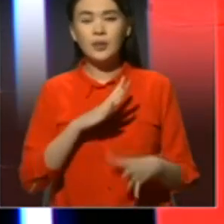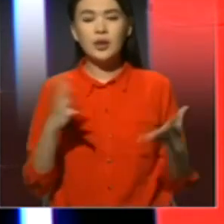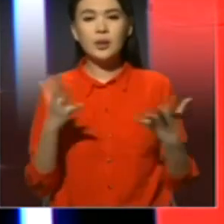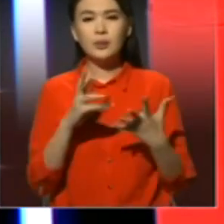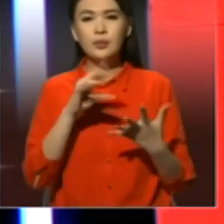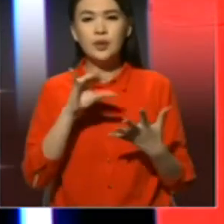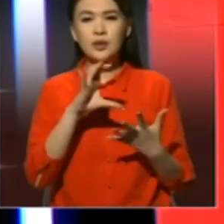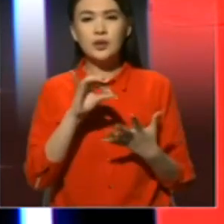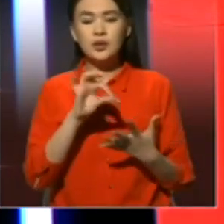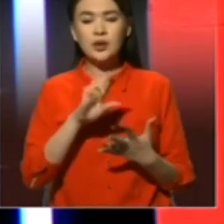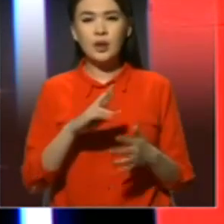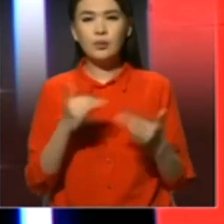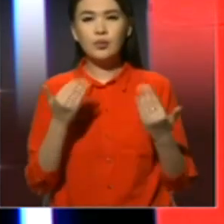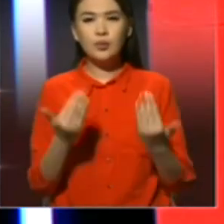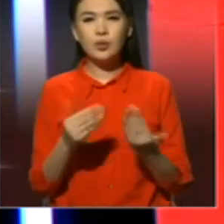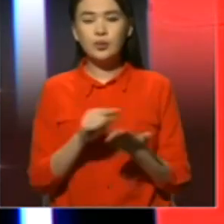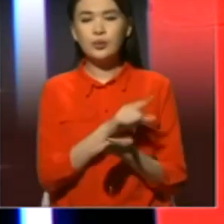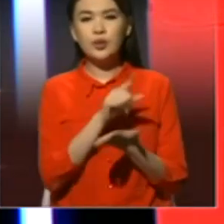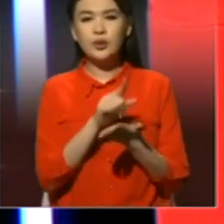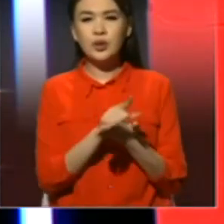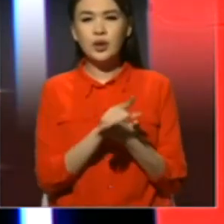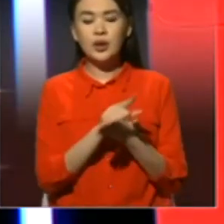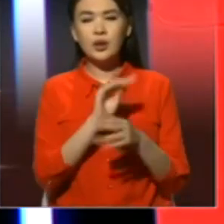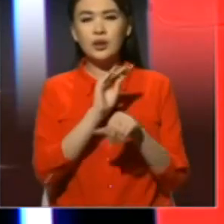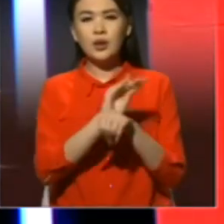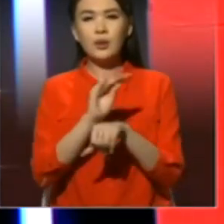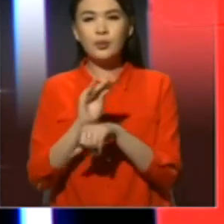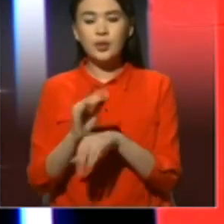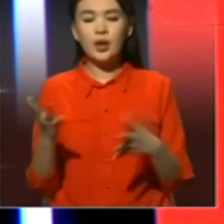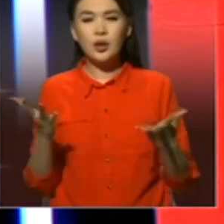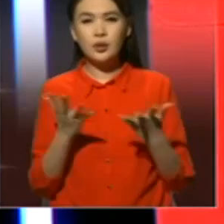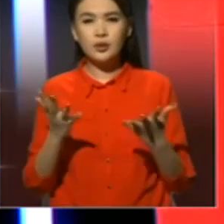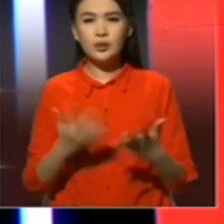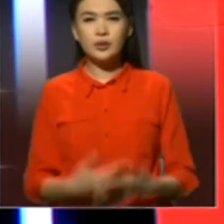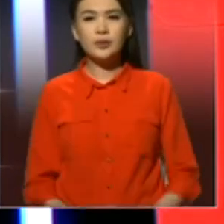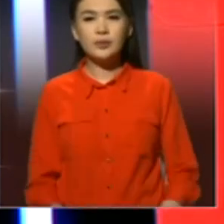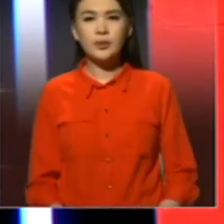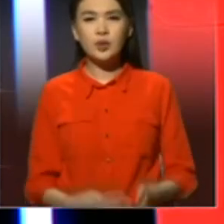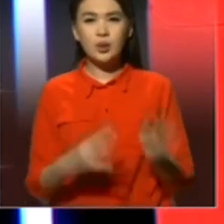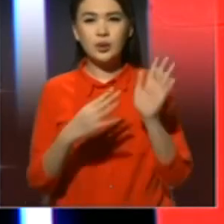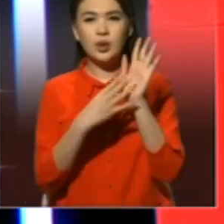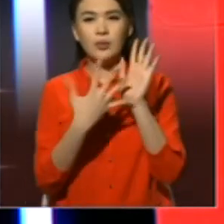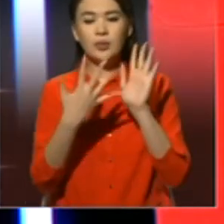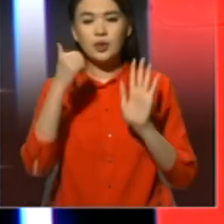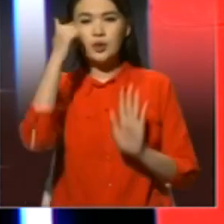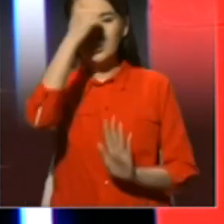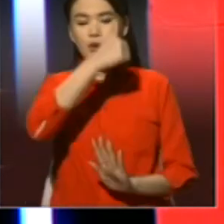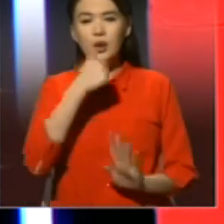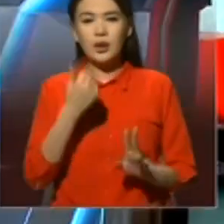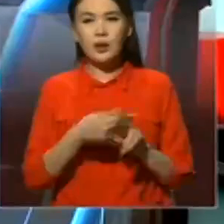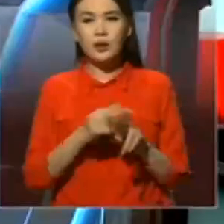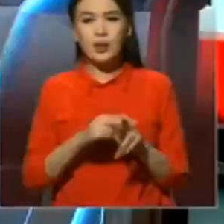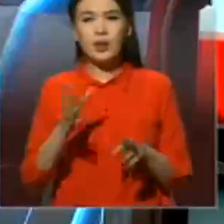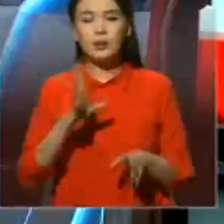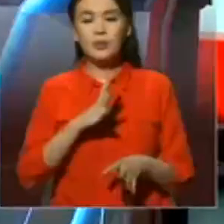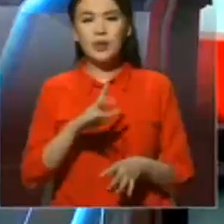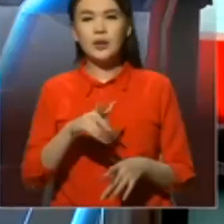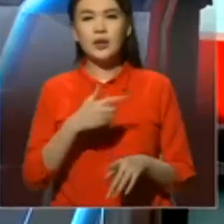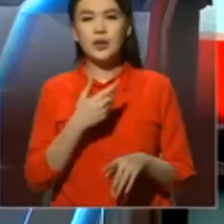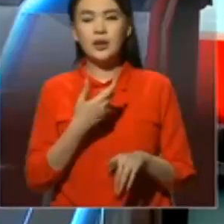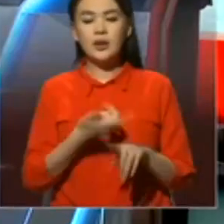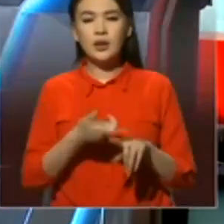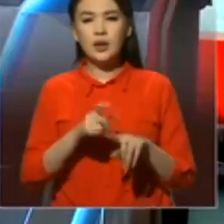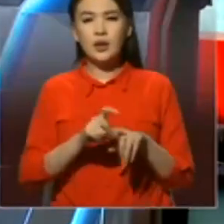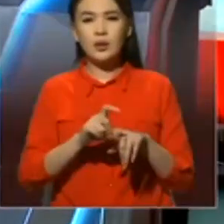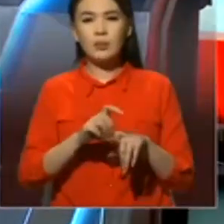қандай еді? Бүгінгі міндеті жүктеліп отырған. Осыдан бастайық мәселені. 95 жылы ассамблея құрылған кезде бұл ең басты міндеті